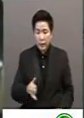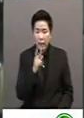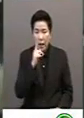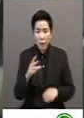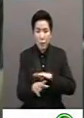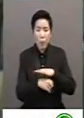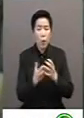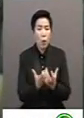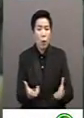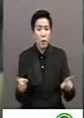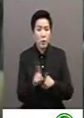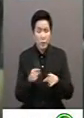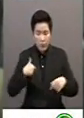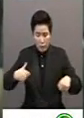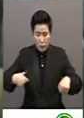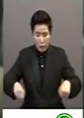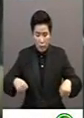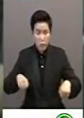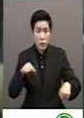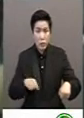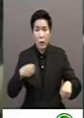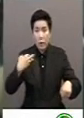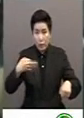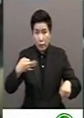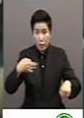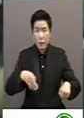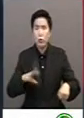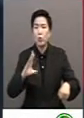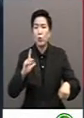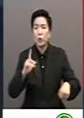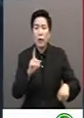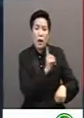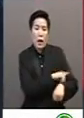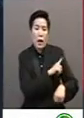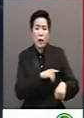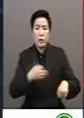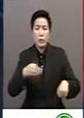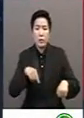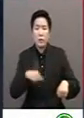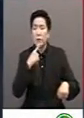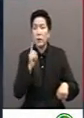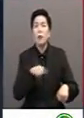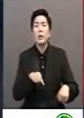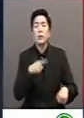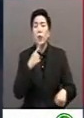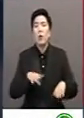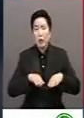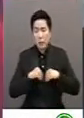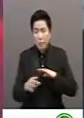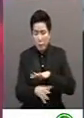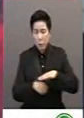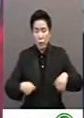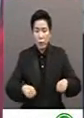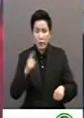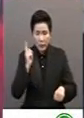ยเช่นเดียวกันพร้อมกับรถจักรยานยนต์ Honda สีชมพูขาวก็รับสารภาพว่าขโมยรถมาจ